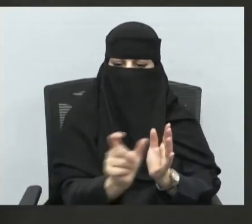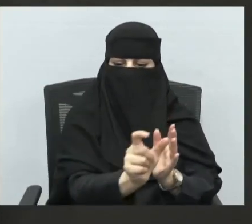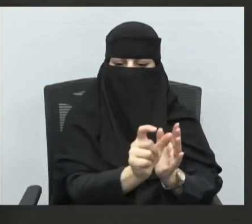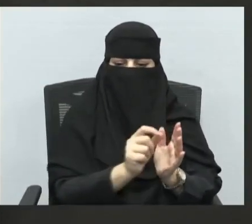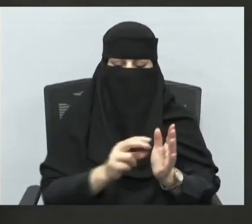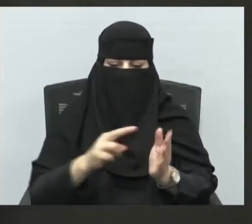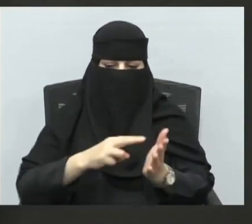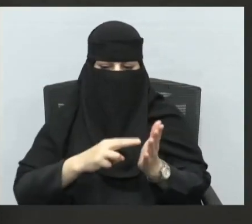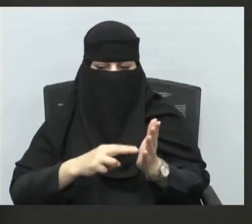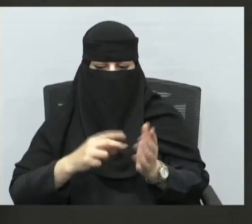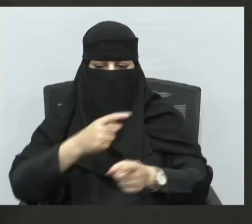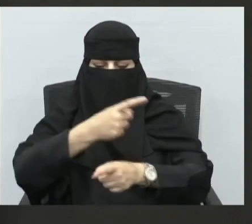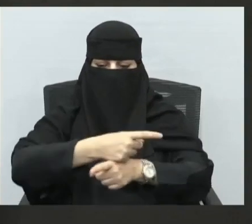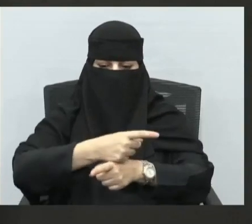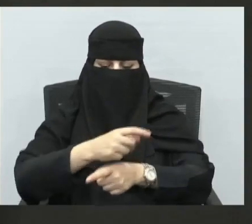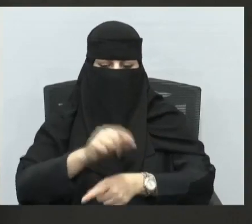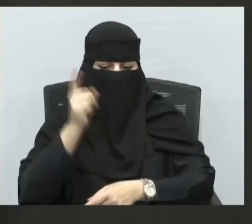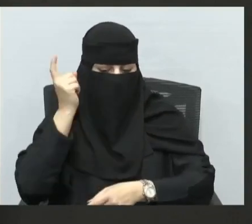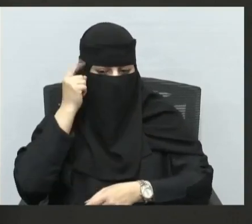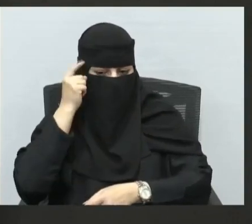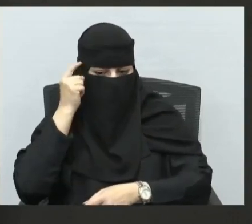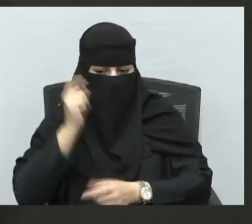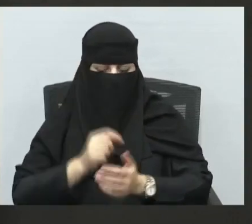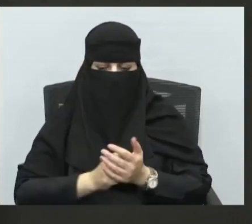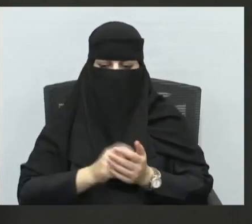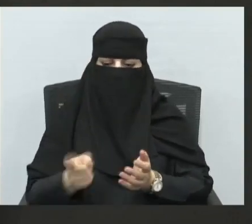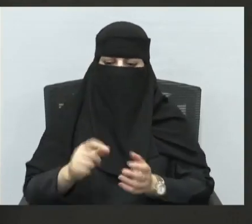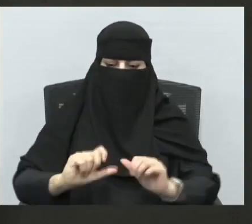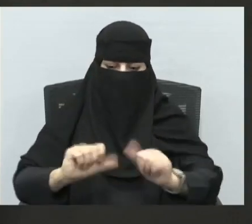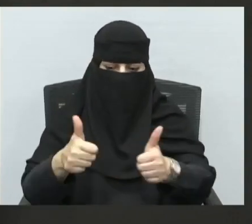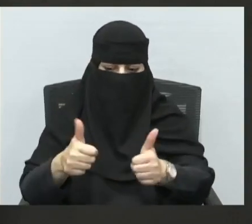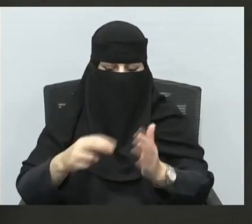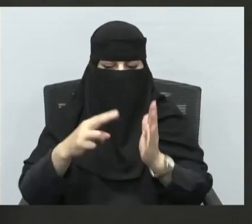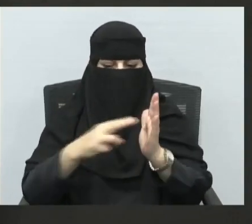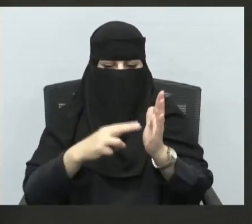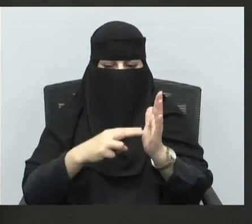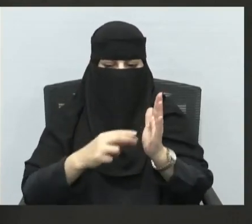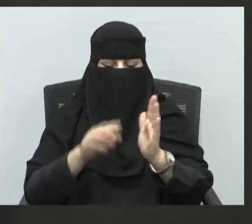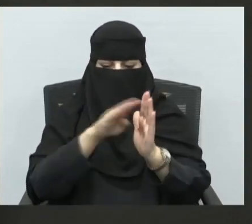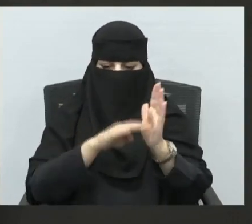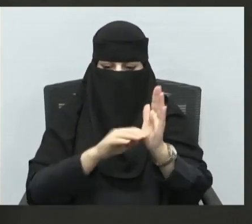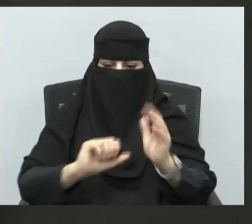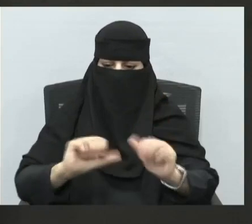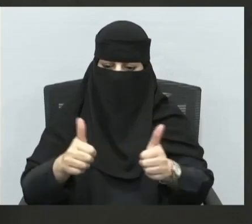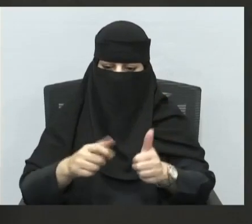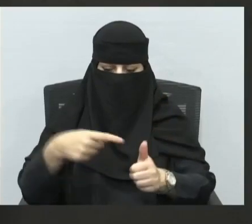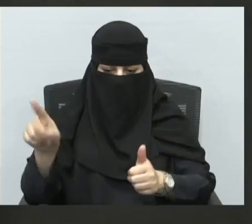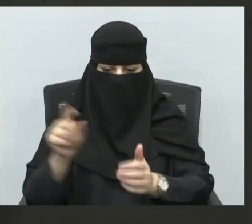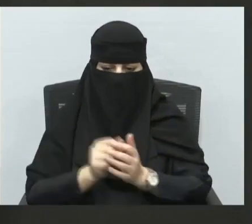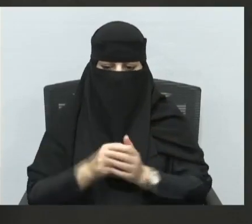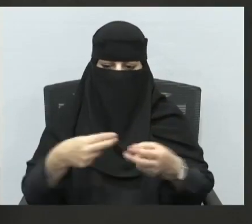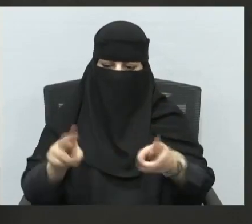تقراها المعلمه حتى نتعرف عليها ونتمكن من قراءتها بطريقه صحيحه الان نبدا